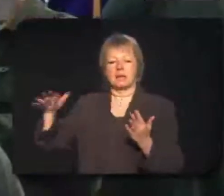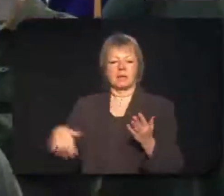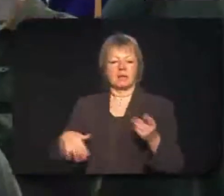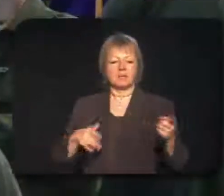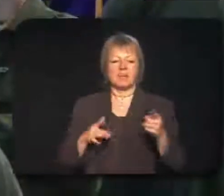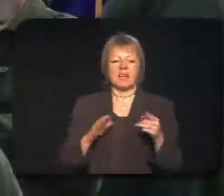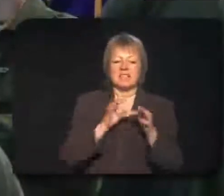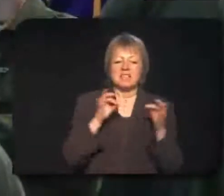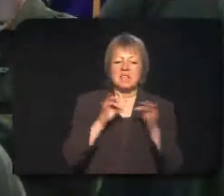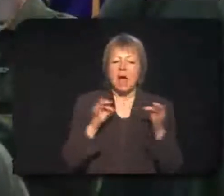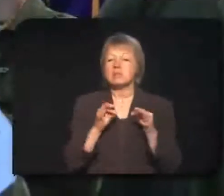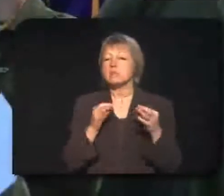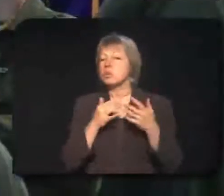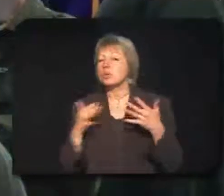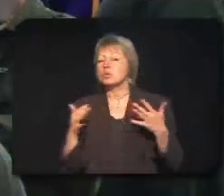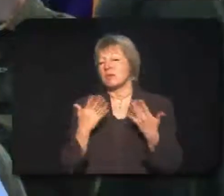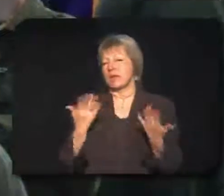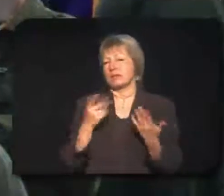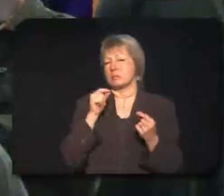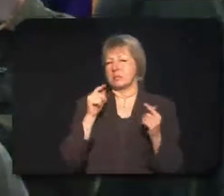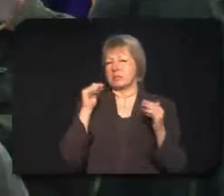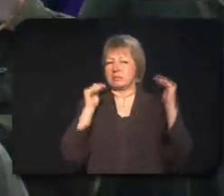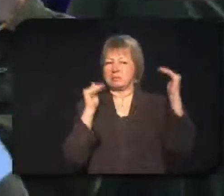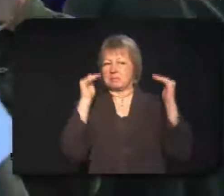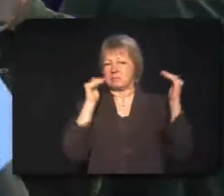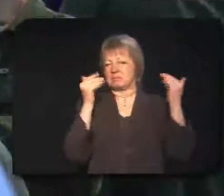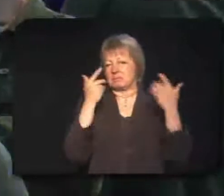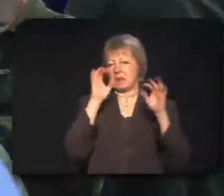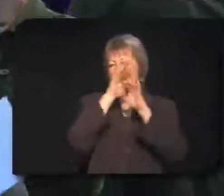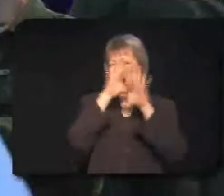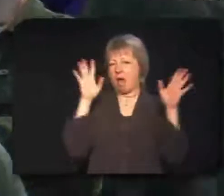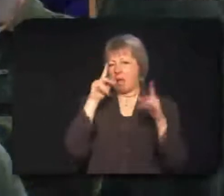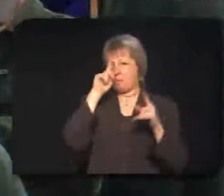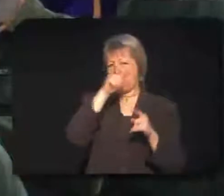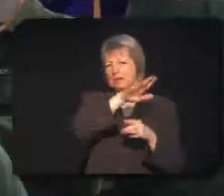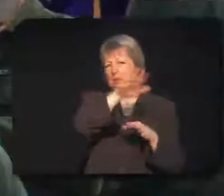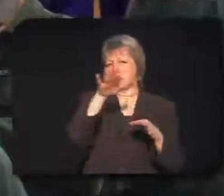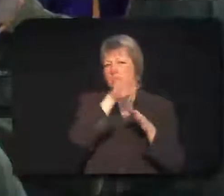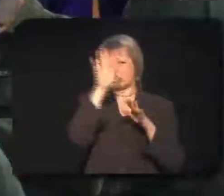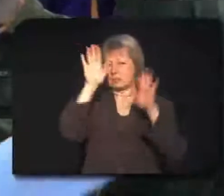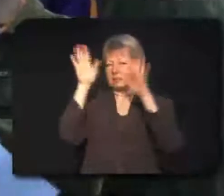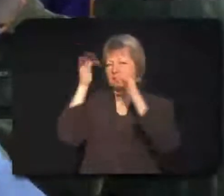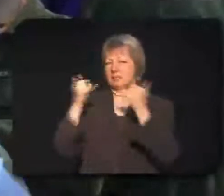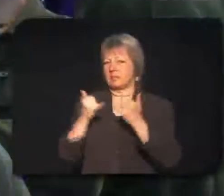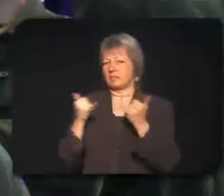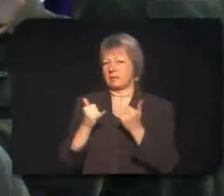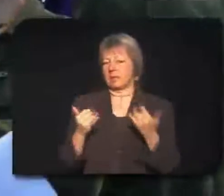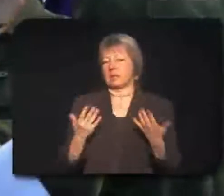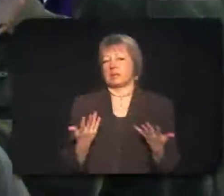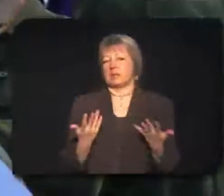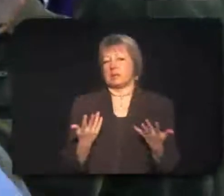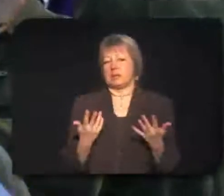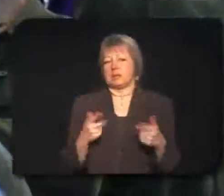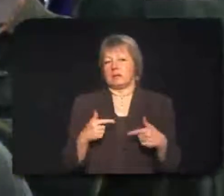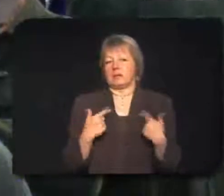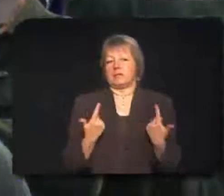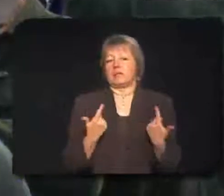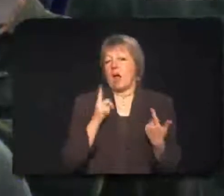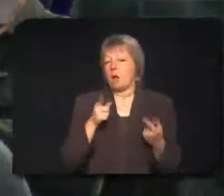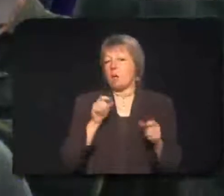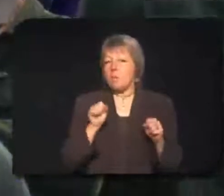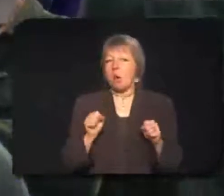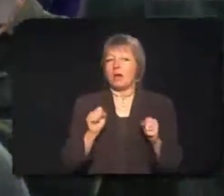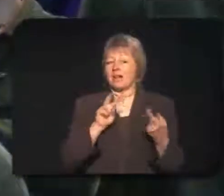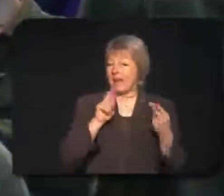das heißt also die 21 ist eigentlich das ideale Tool um es danach um danach dann wirklich festzulegen wie wollen wir es machen vor allen Dingen wir können es auch ändern